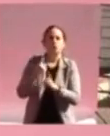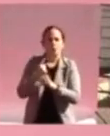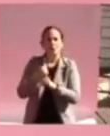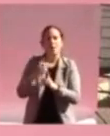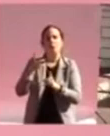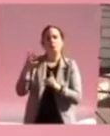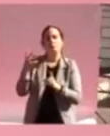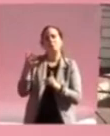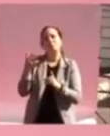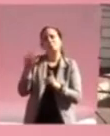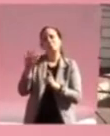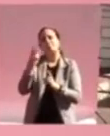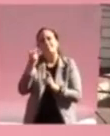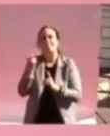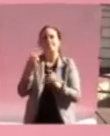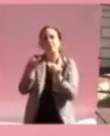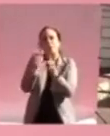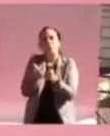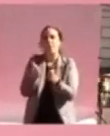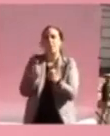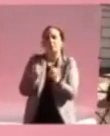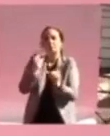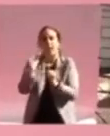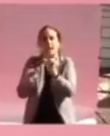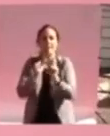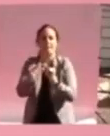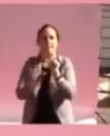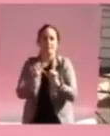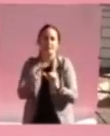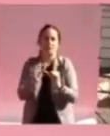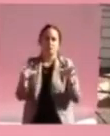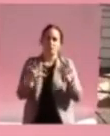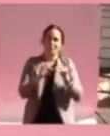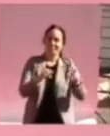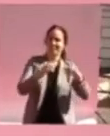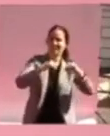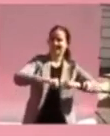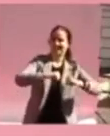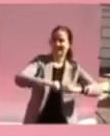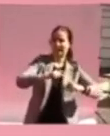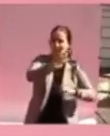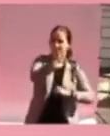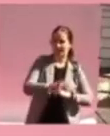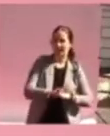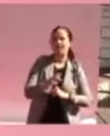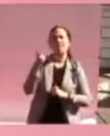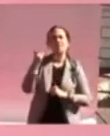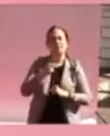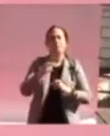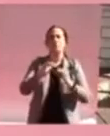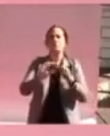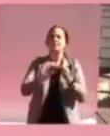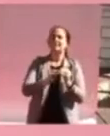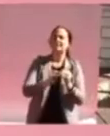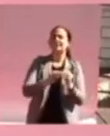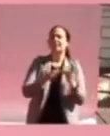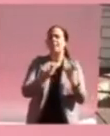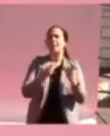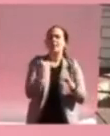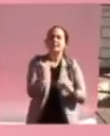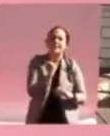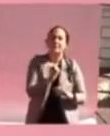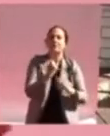alla sanità italiana perché è vero che abbiamo un servizio sanitario che ha retto nei mesi più difficili